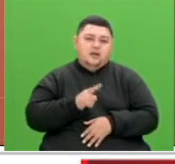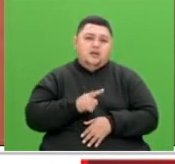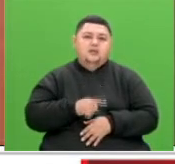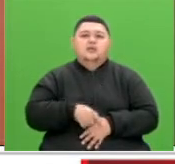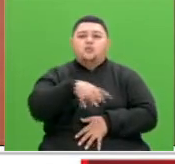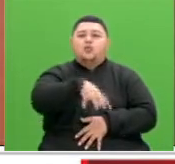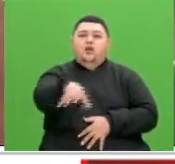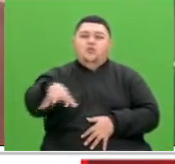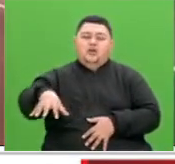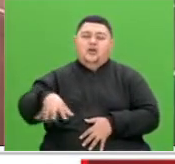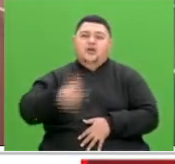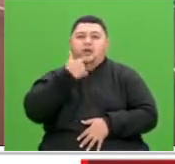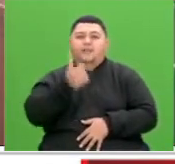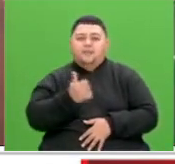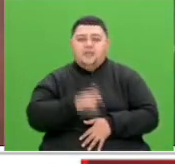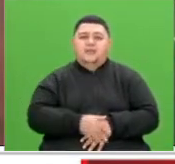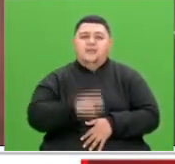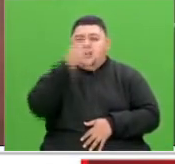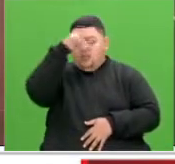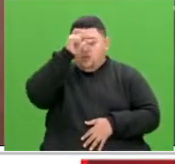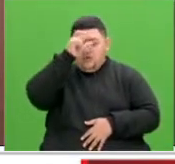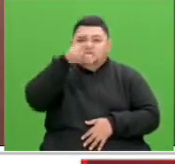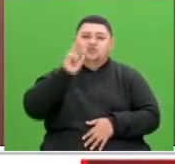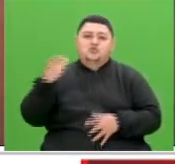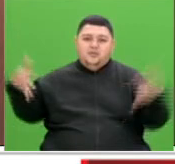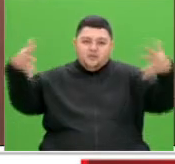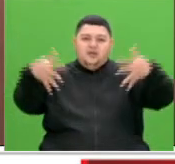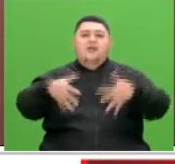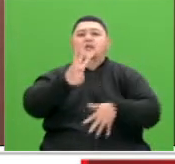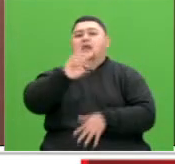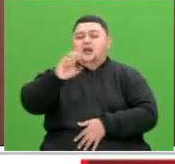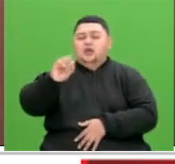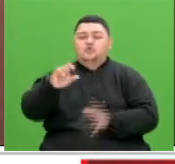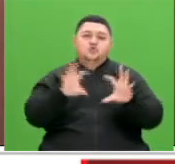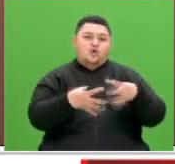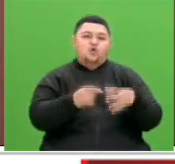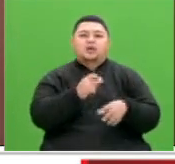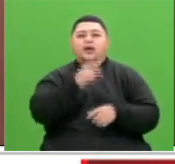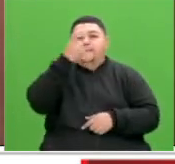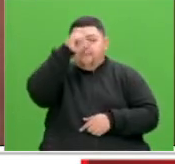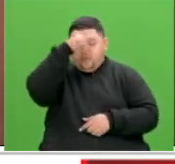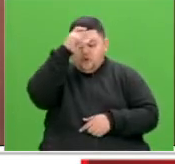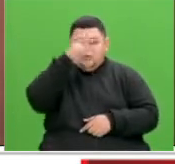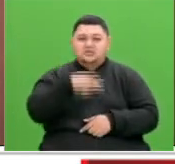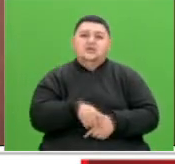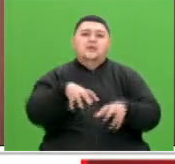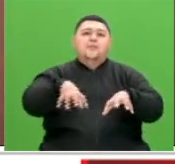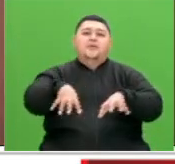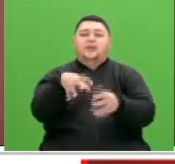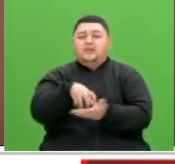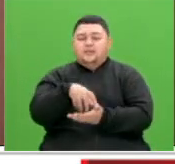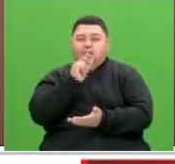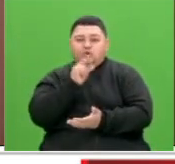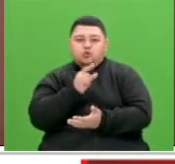Kapolda sebelumnya sudah menurunkan lebih kurang 300 anggota ke beberapa wilayah untuk